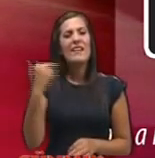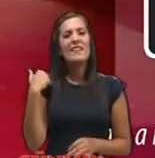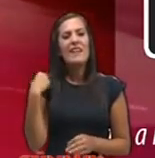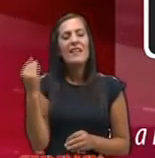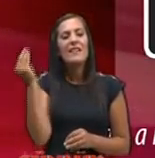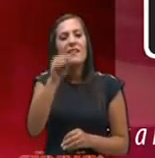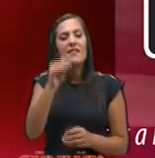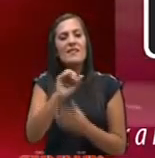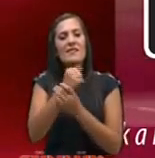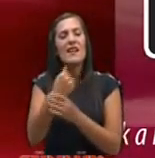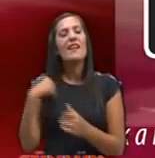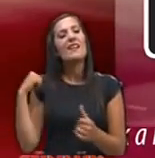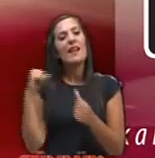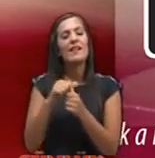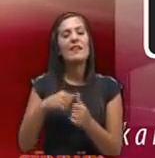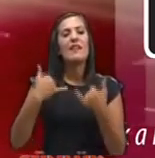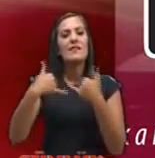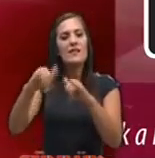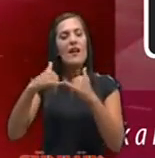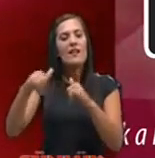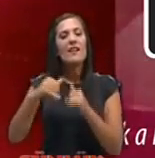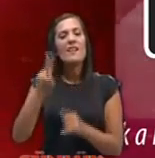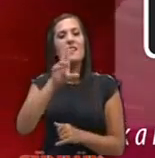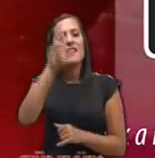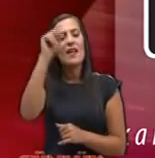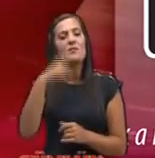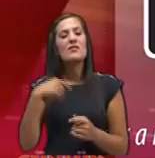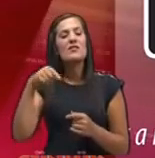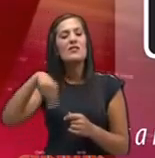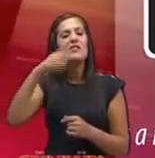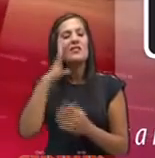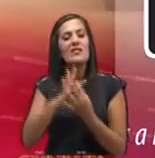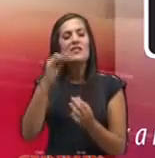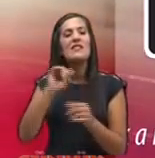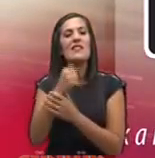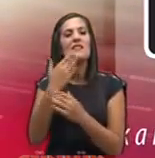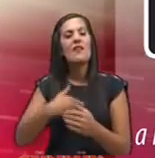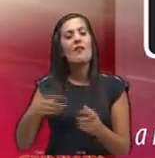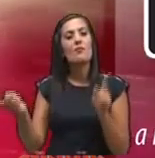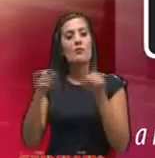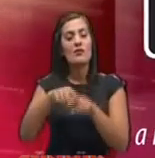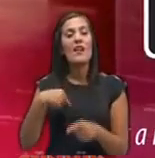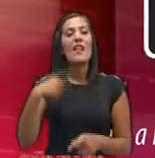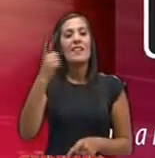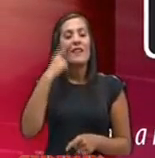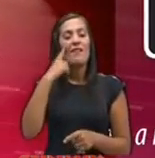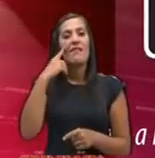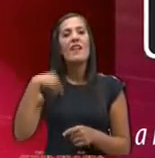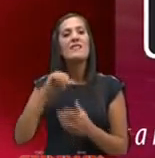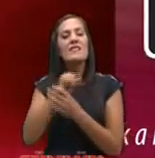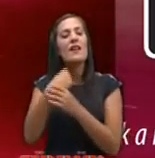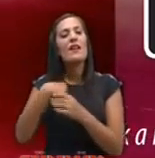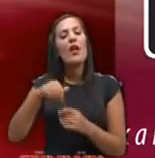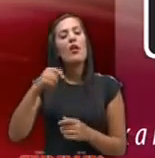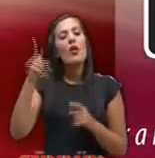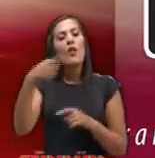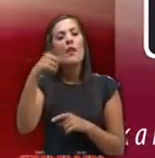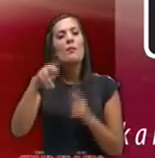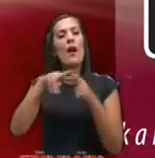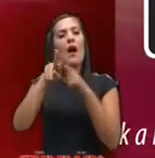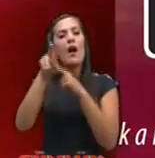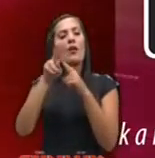ve yeniden sahnelenecek 70 eserle sanatseverlerle buluşuyor. Devlet Opera ve Balesi Ankara Müdürü ve Sanat Yönetmeni Aykut